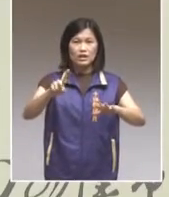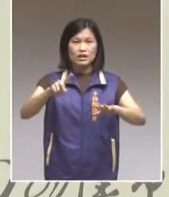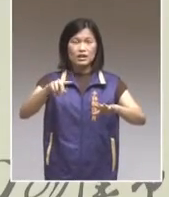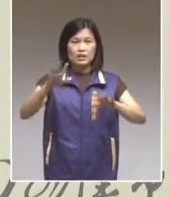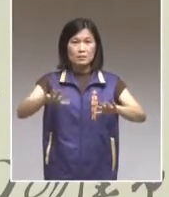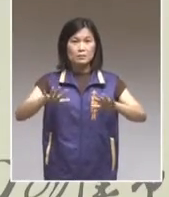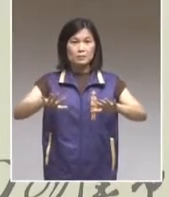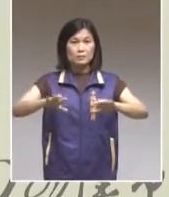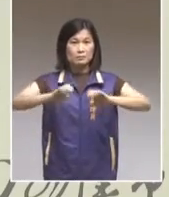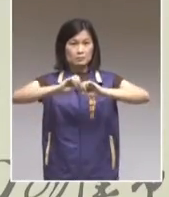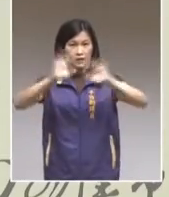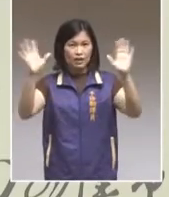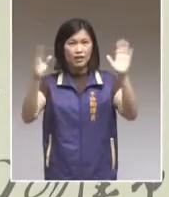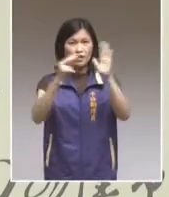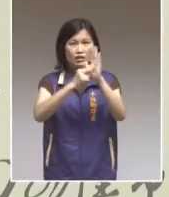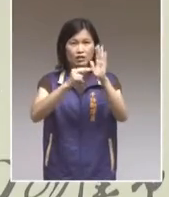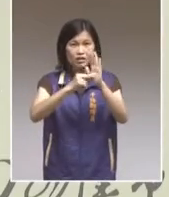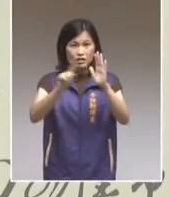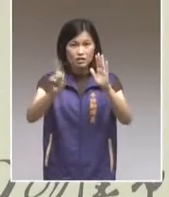大家说明的就是说，